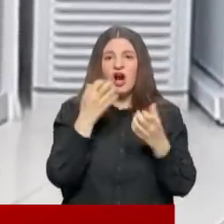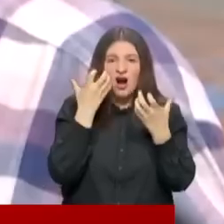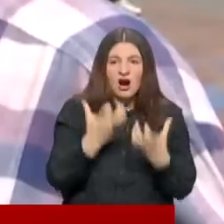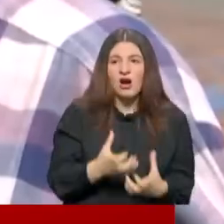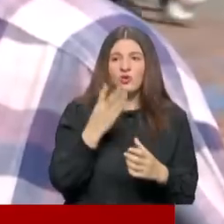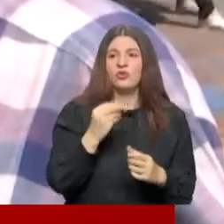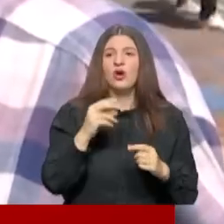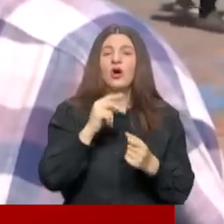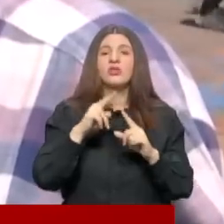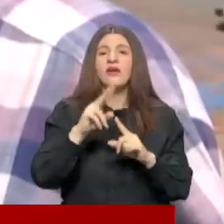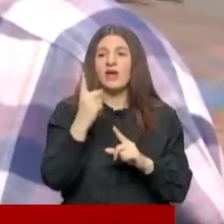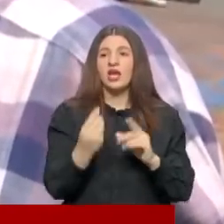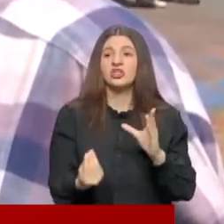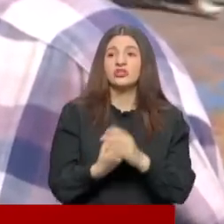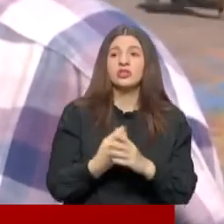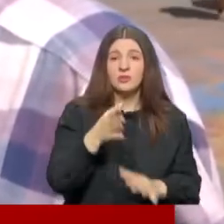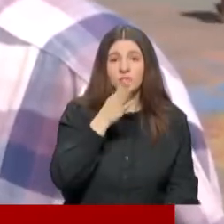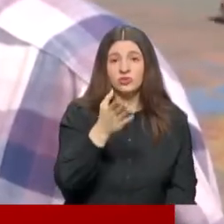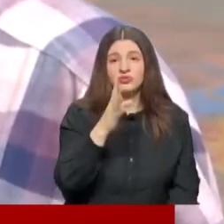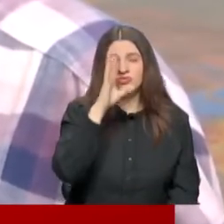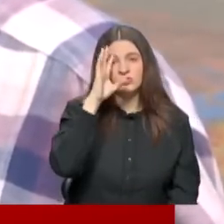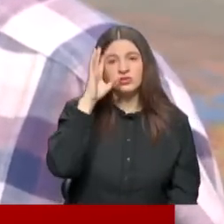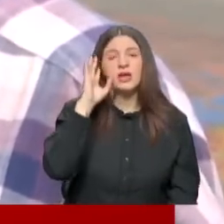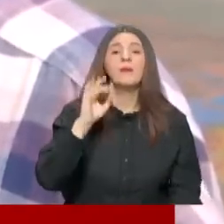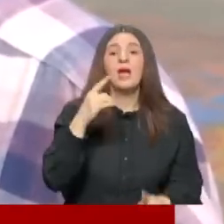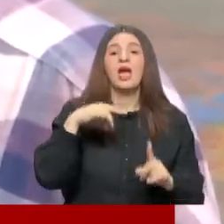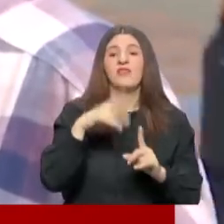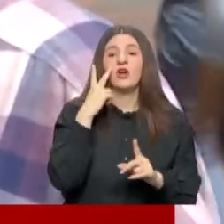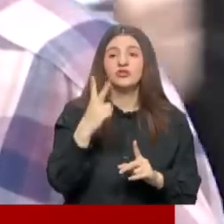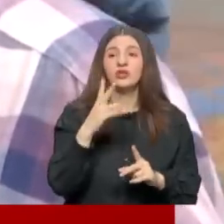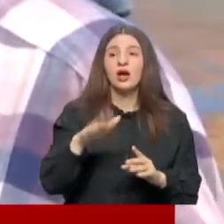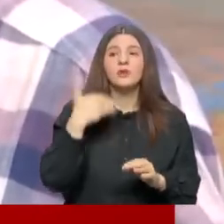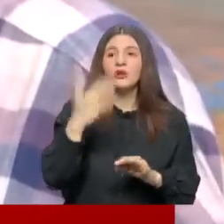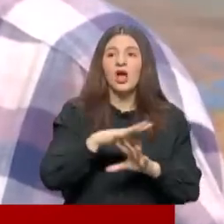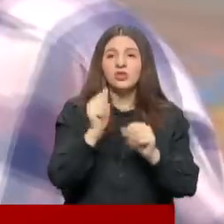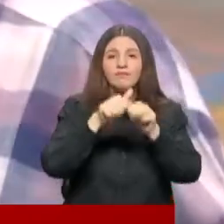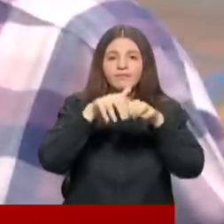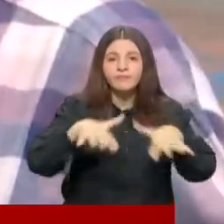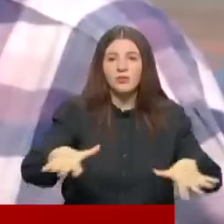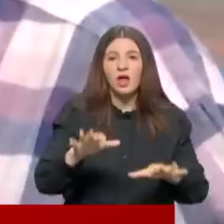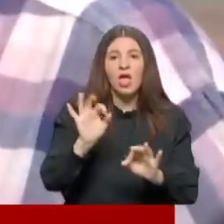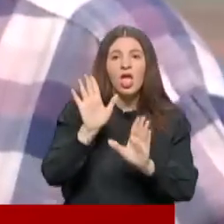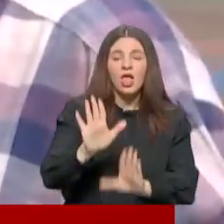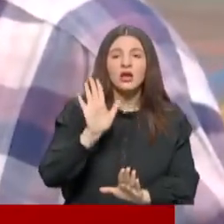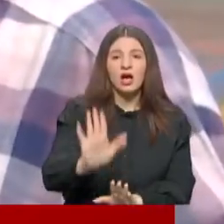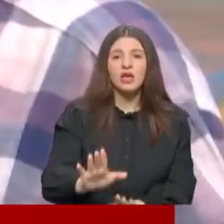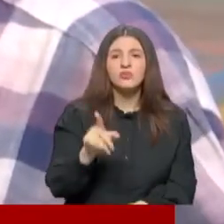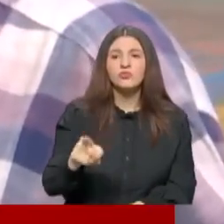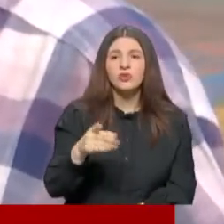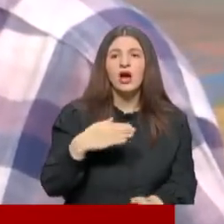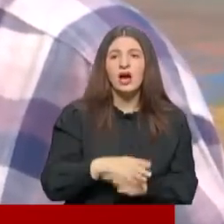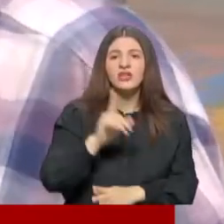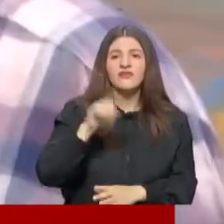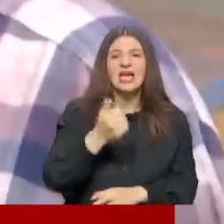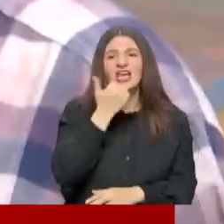ağırlaştırıyor. ÖTV'ler ilk çıktığı zaman biliyorsunuz bir amaçla çıktı ama sonra her şeye yayıldı. Kalıcı oldu aslında bu.